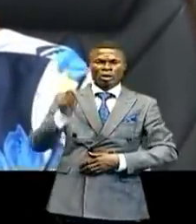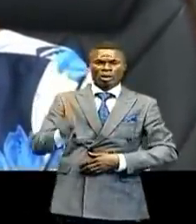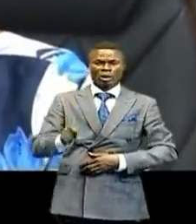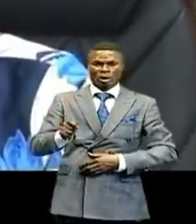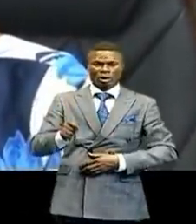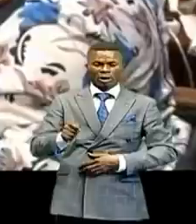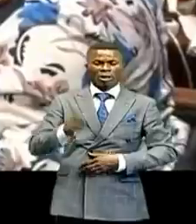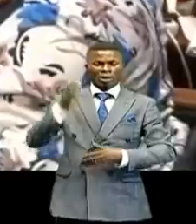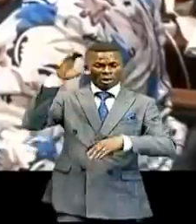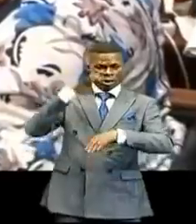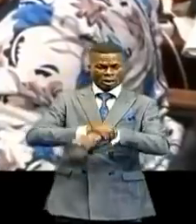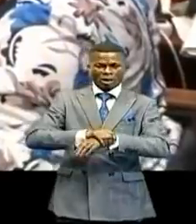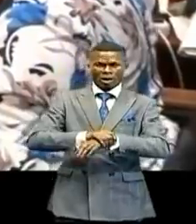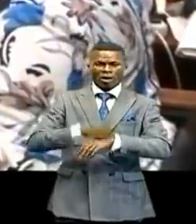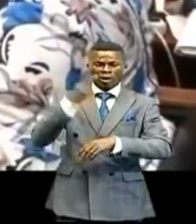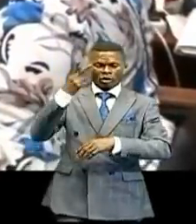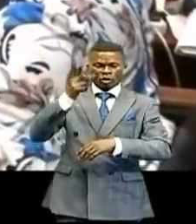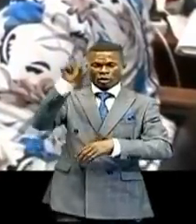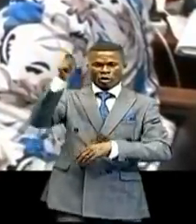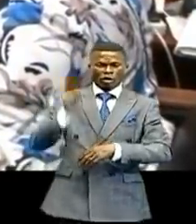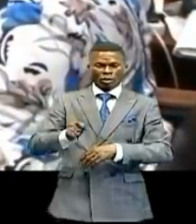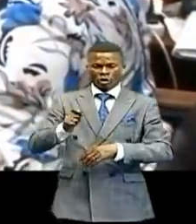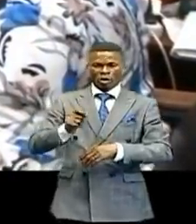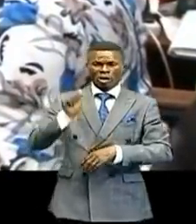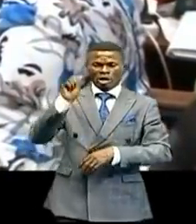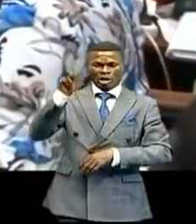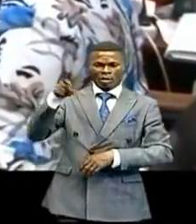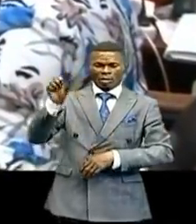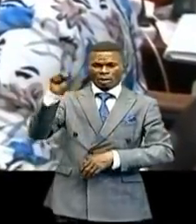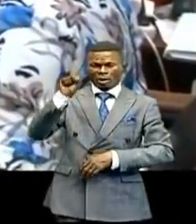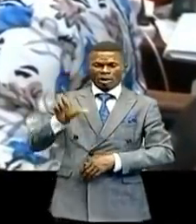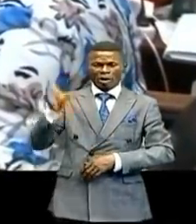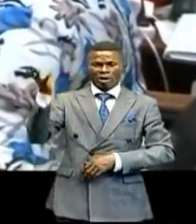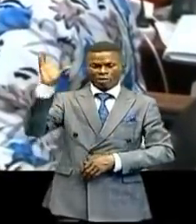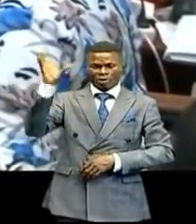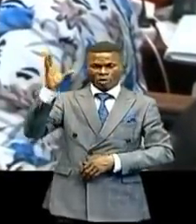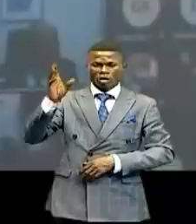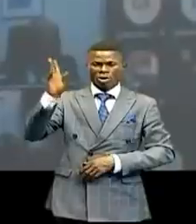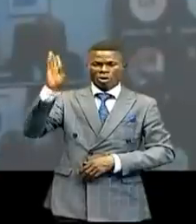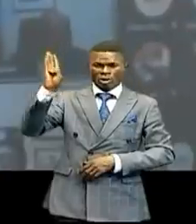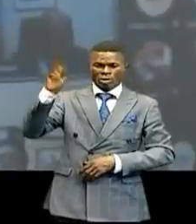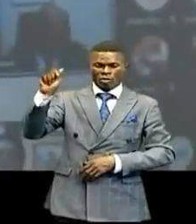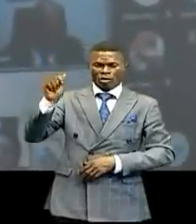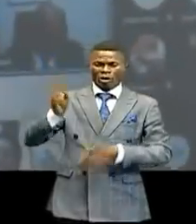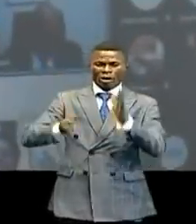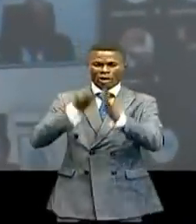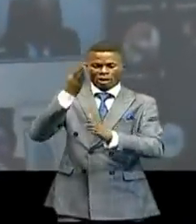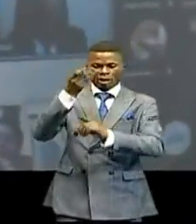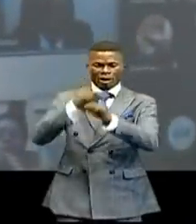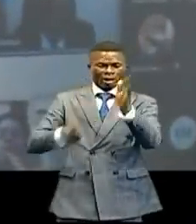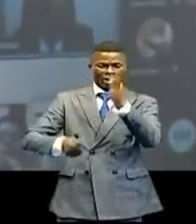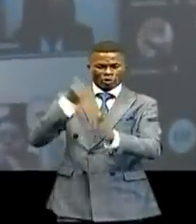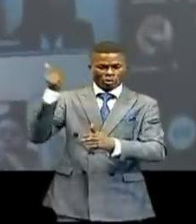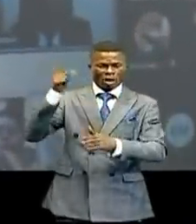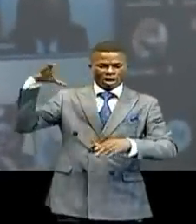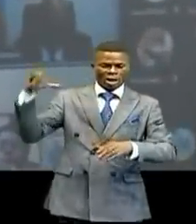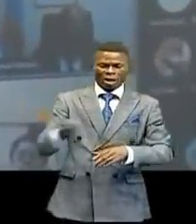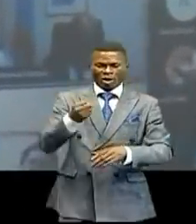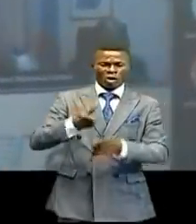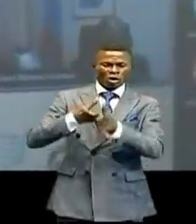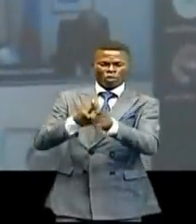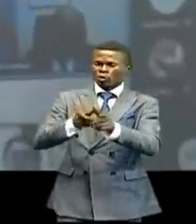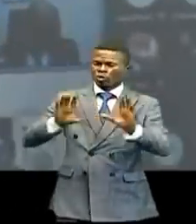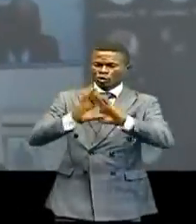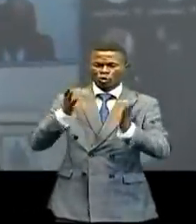ont neutralisé deux combattants APCLS dans la localité de Bukombo le 13 novembre dernier et récupéré leurs armes et